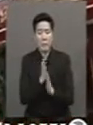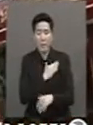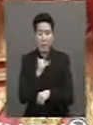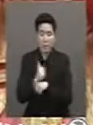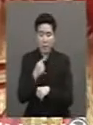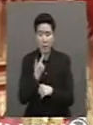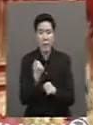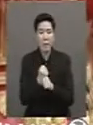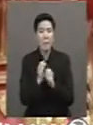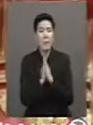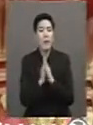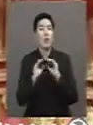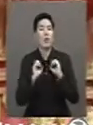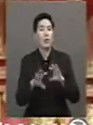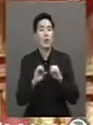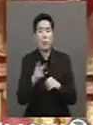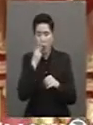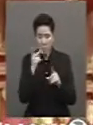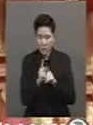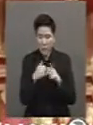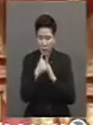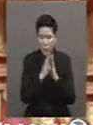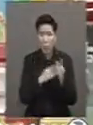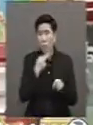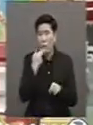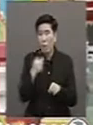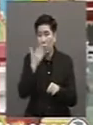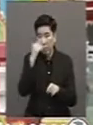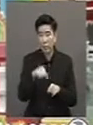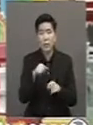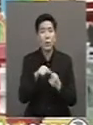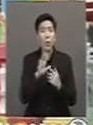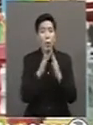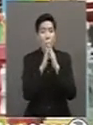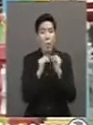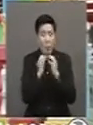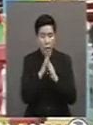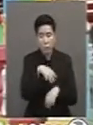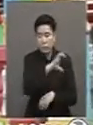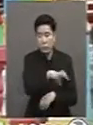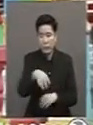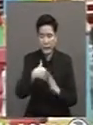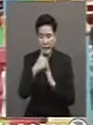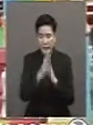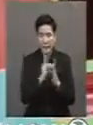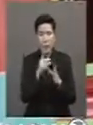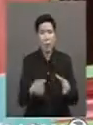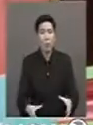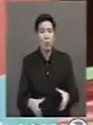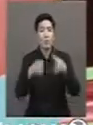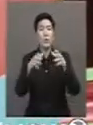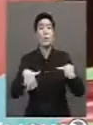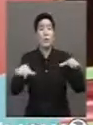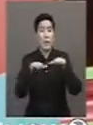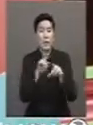ไปด้วยธรรมะค่ะ ค่ะเราไม่เคยเห็นเมนแบบนี้มาก่อนเลยนะคะปกติแล้วถ้าเป็นเมนตามวัดต่างๆเนี่ยก็จะเป็นสีเดียวสร้างด้วยปูนธรรมดาในแหละคุณผู้